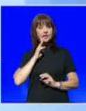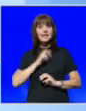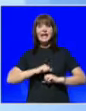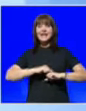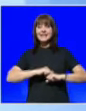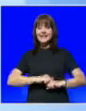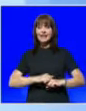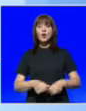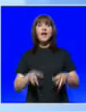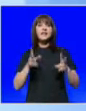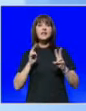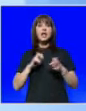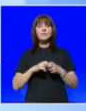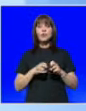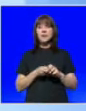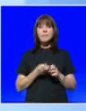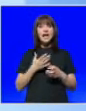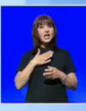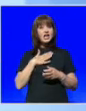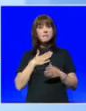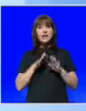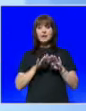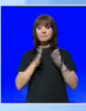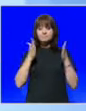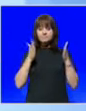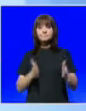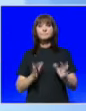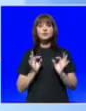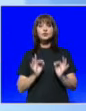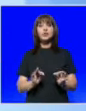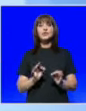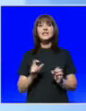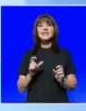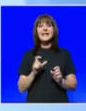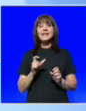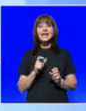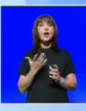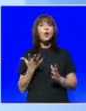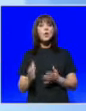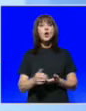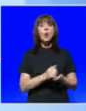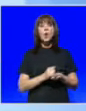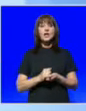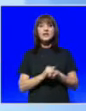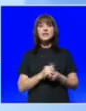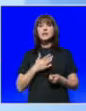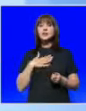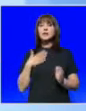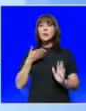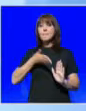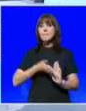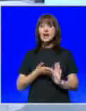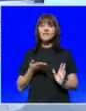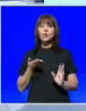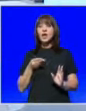а има ли един стандарт, който да каже кои неправителствени организации, например, имат право да влизат в училищата, да